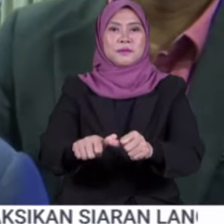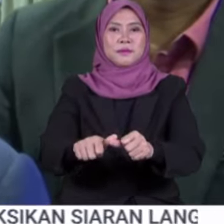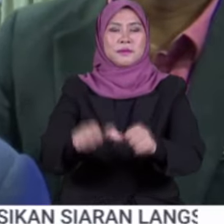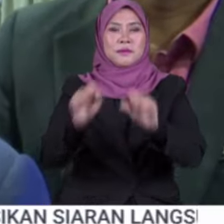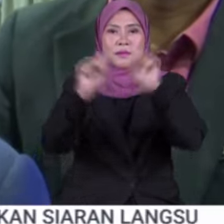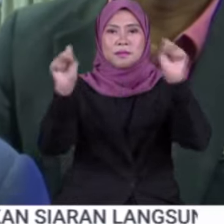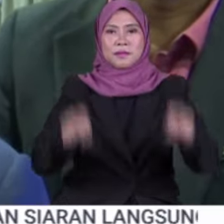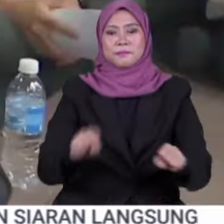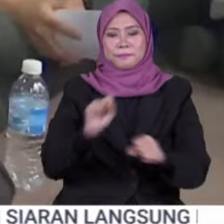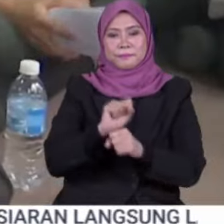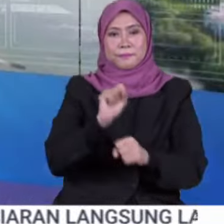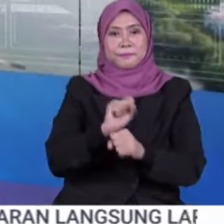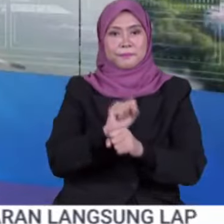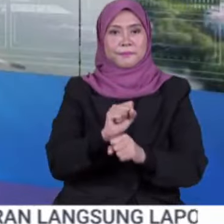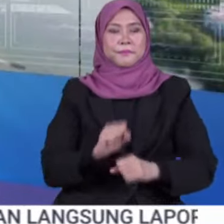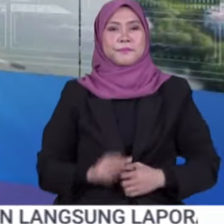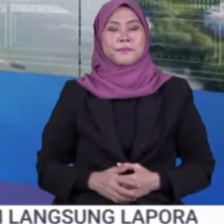sistem pekerjaan.